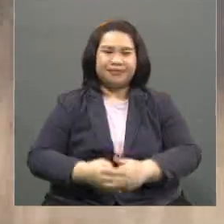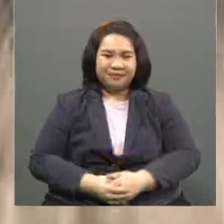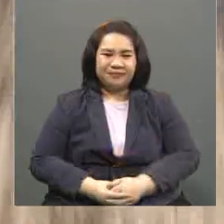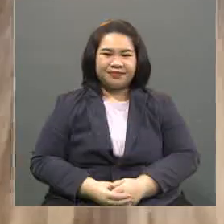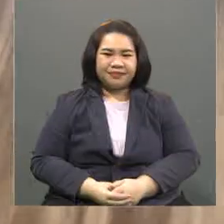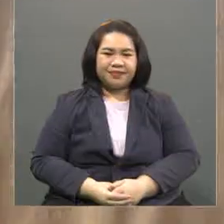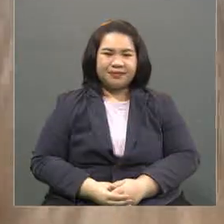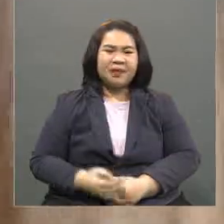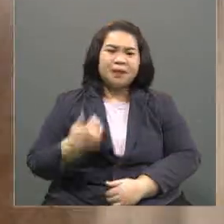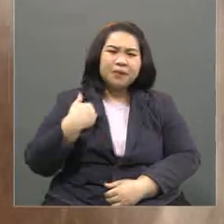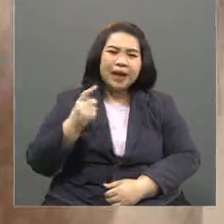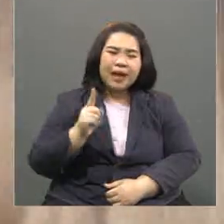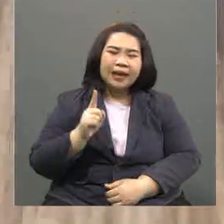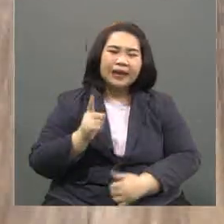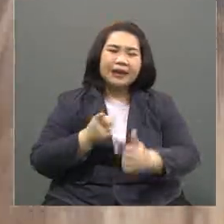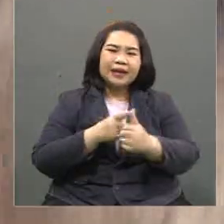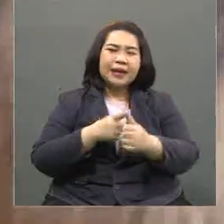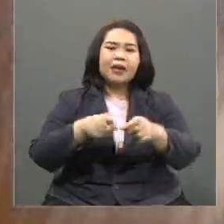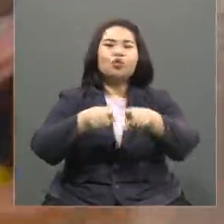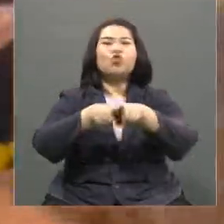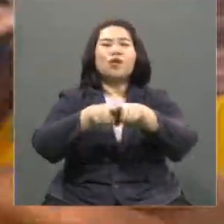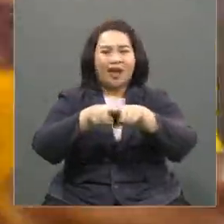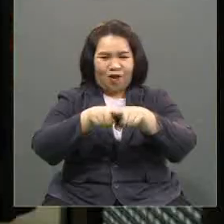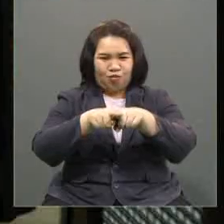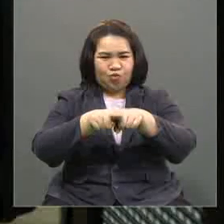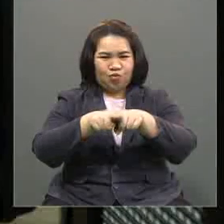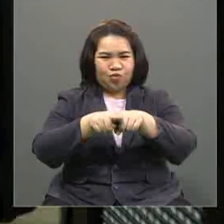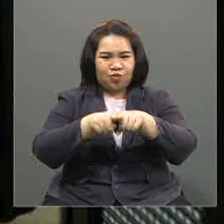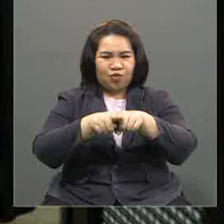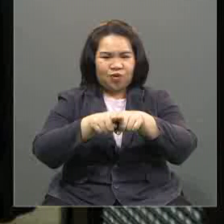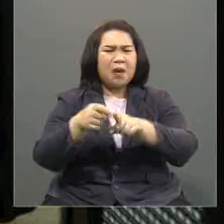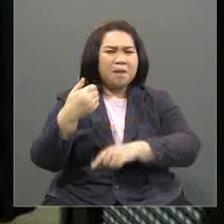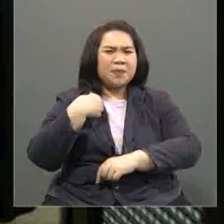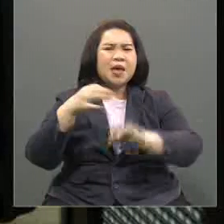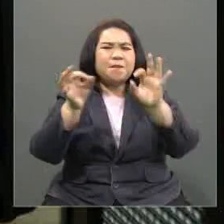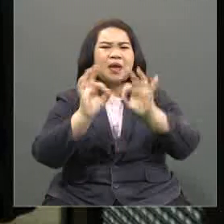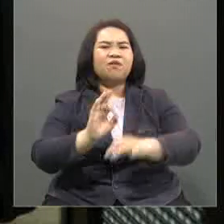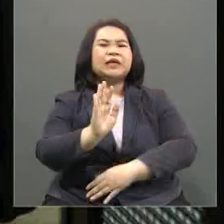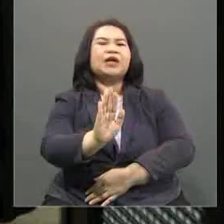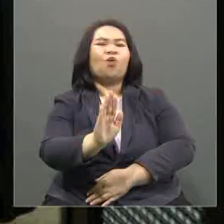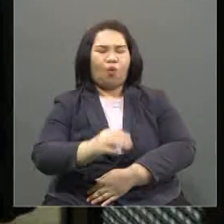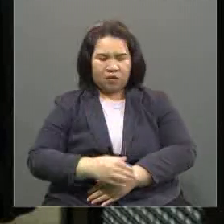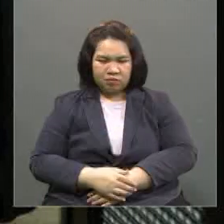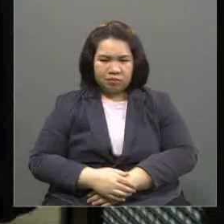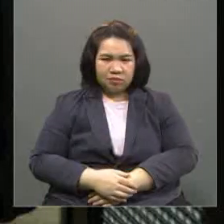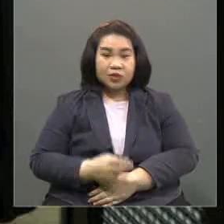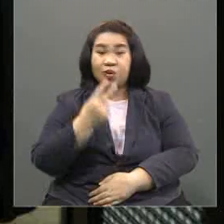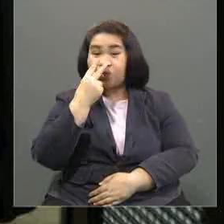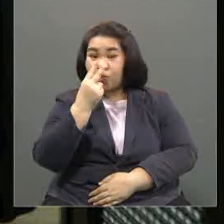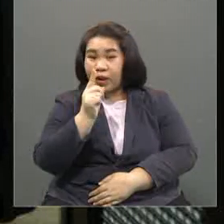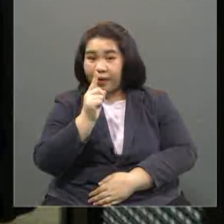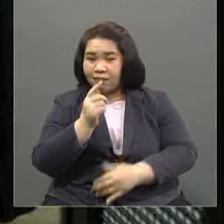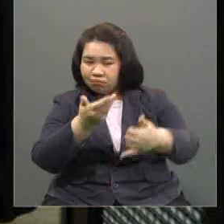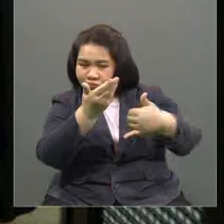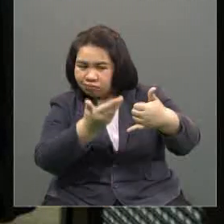จากผ้าขาวม้ายังมีอะไรอีกคะ มีถุงเท้าค่ะโอ้โหกลายเป็นกิมมิคของนายกนิดไปแล้ว ใช่ ต้องดูเรื่องของถุงเท้า